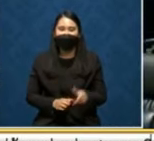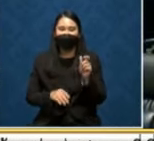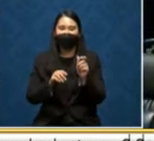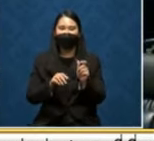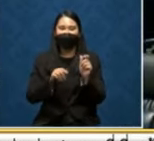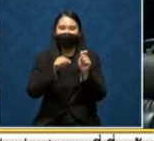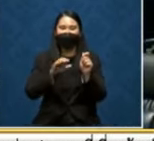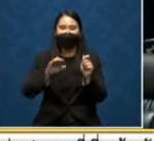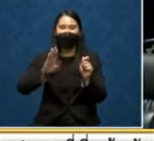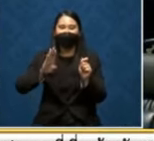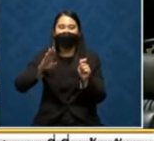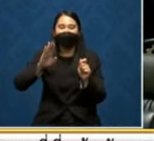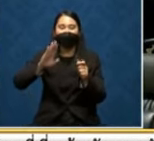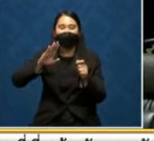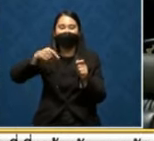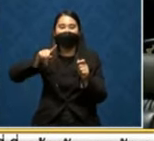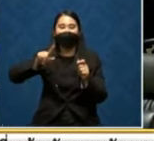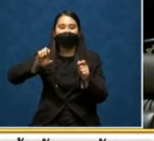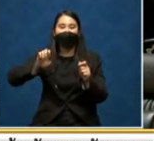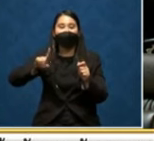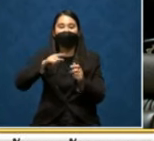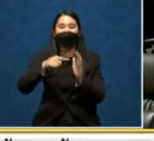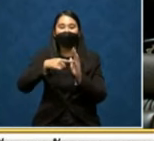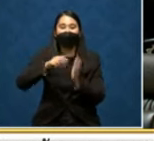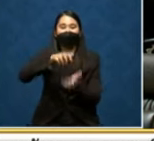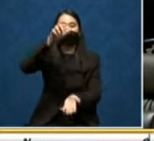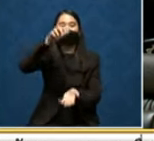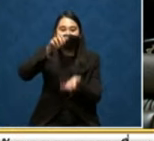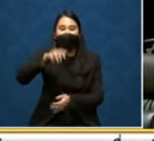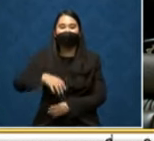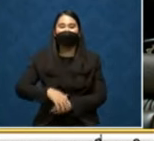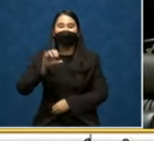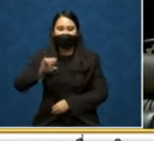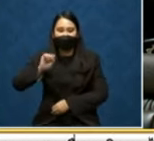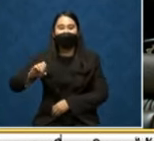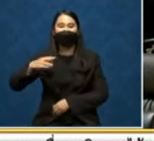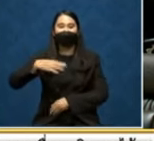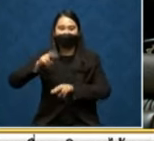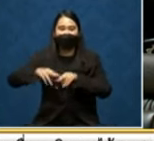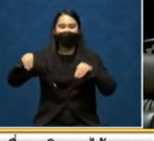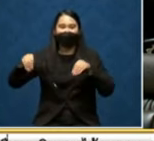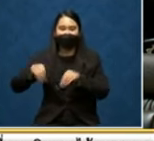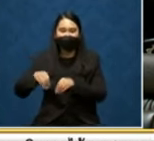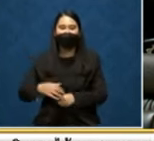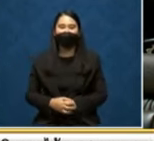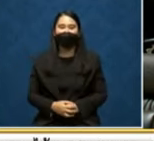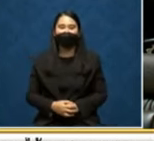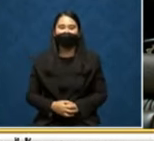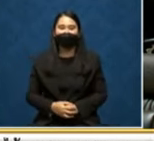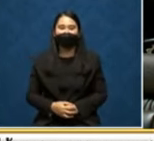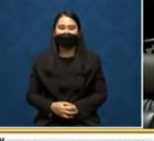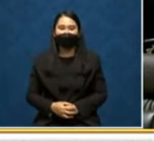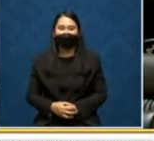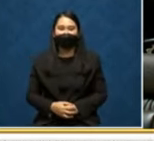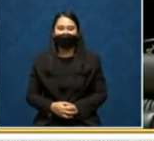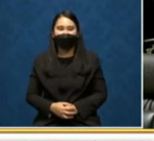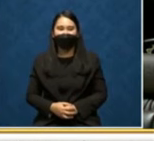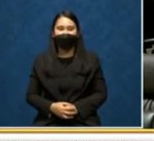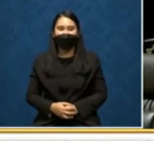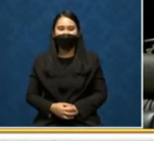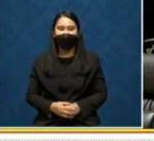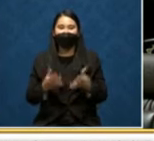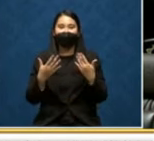อำเภอบางพลีจังหวัดสมุทรปราการของส.สวุฒินันท์บุญชูนั่งข้างๆผมเนี่ยแล้วไม่หนำซ้ำถ้าไม่